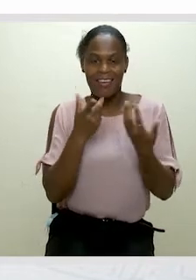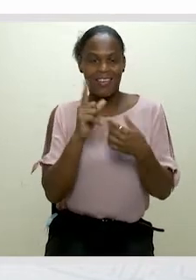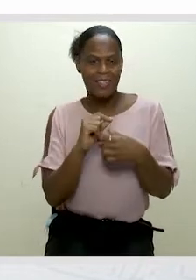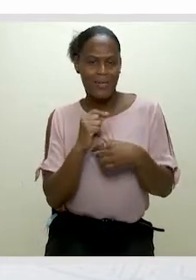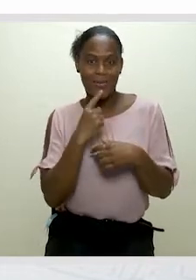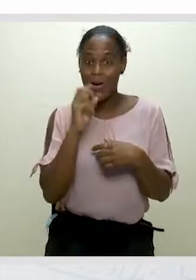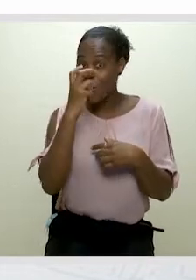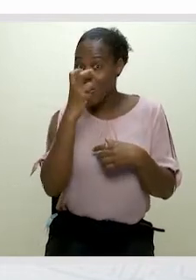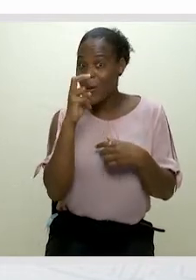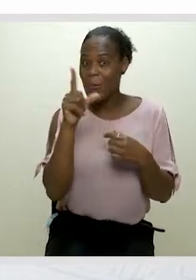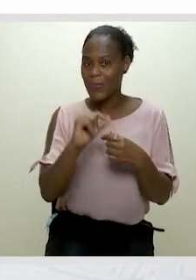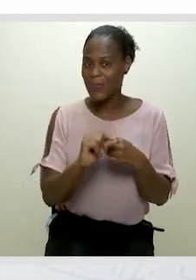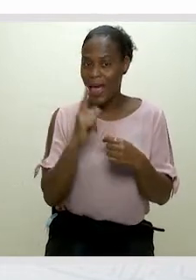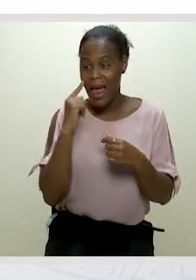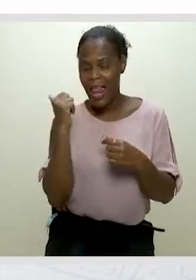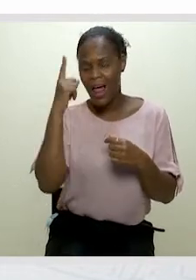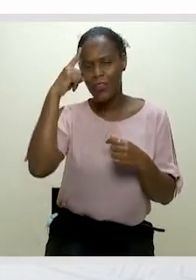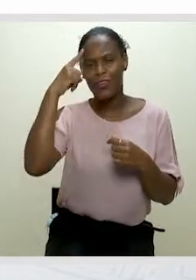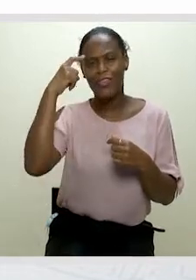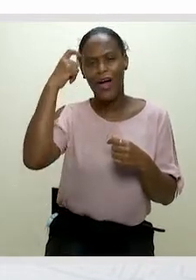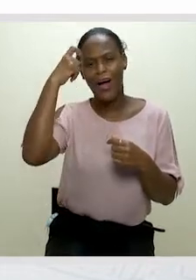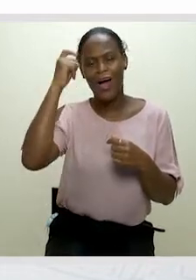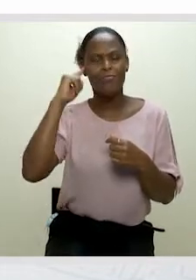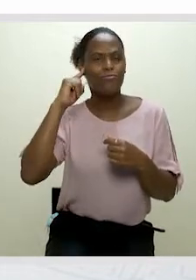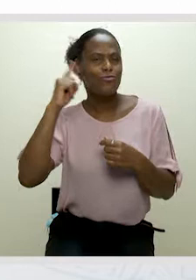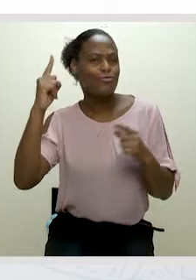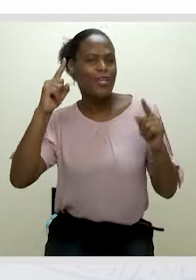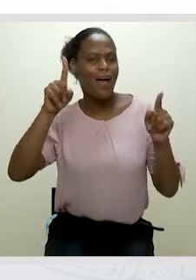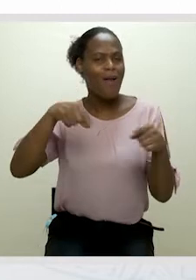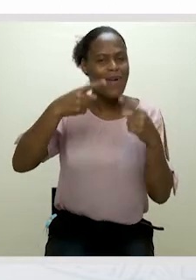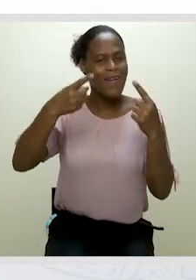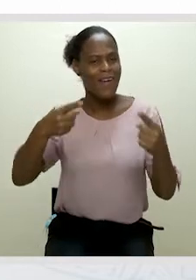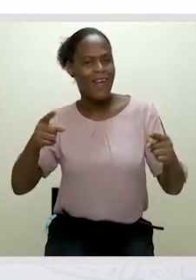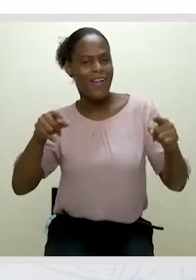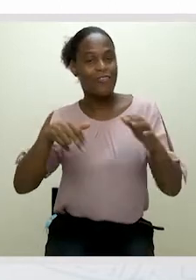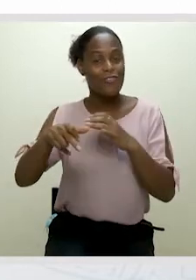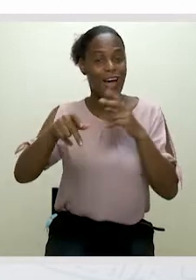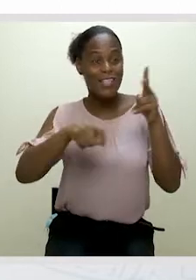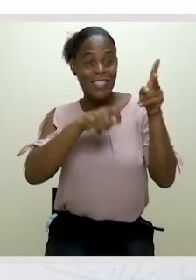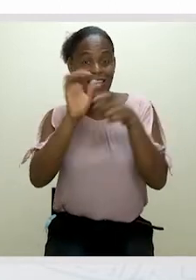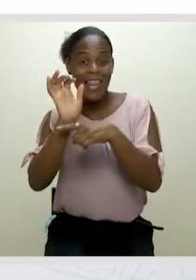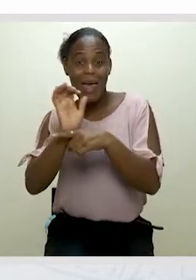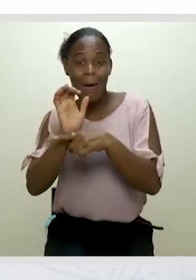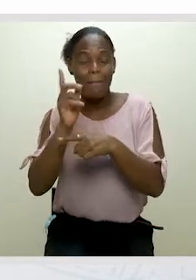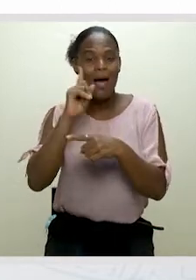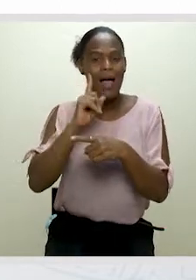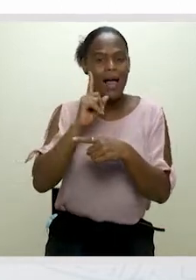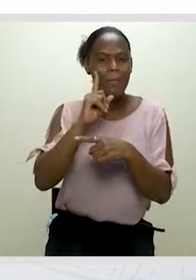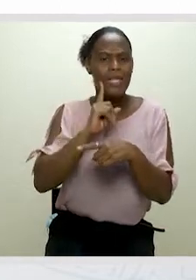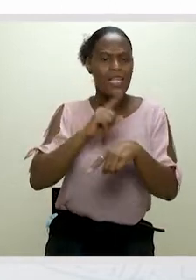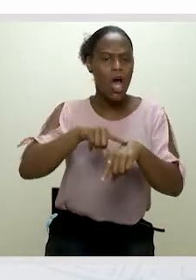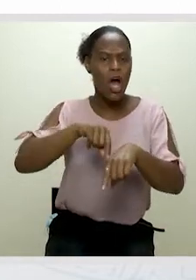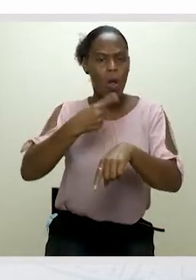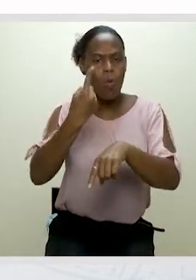curieuse. Elle adore écouter de la musique et aller au cinéma et elle fait une heure de ballet par